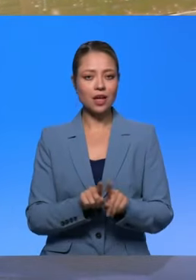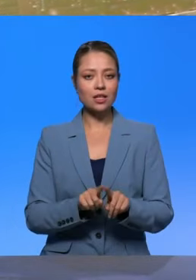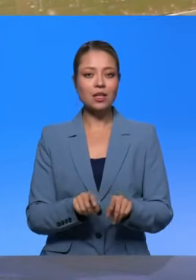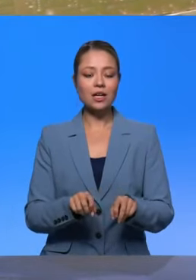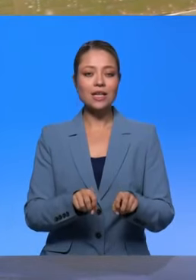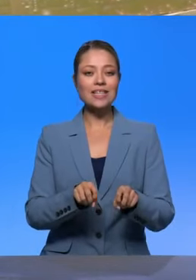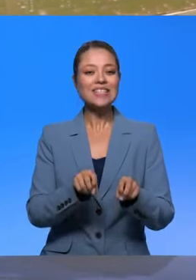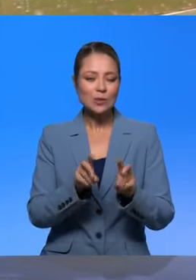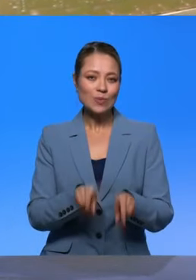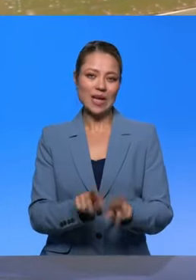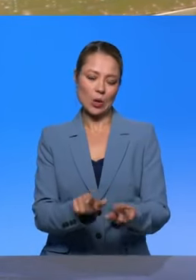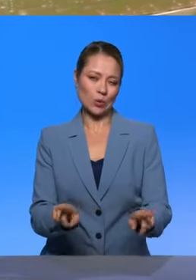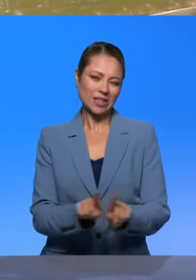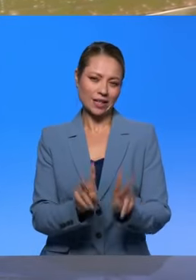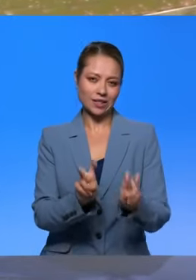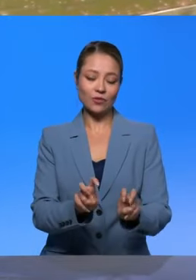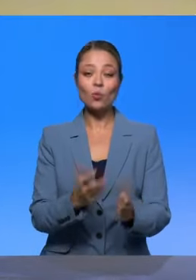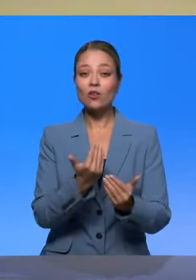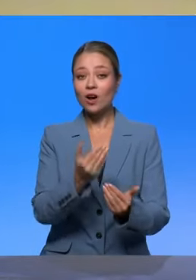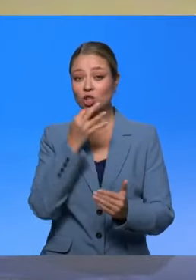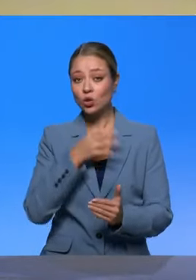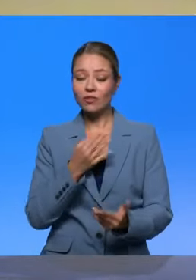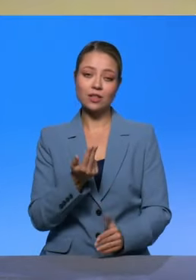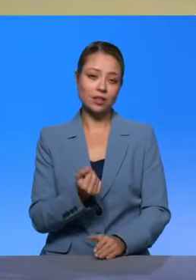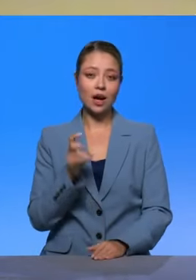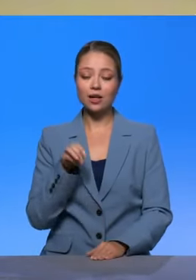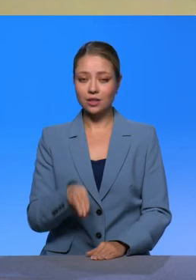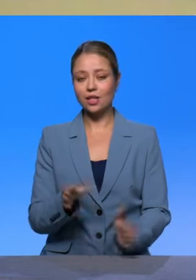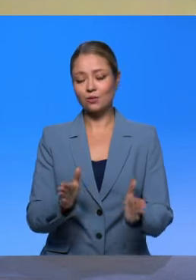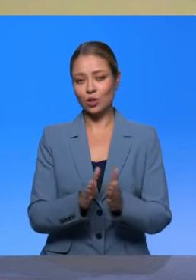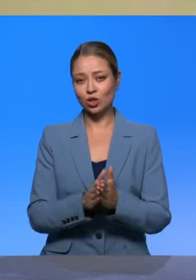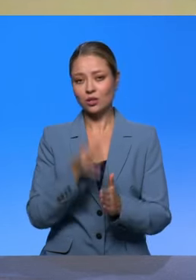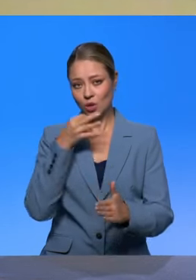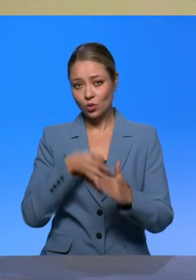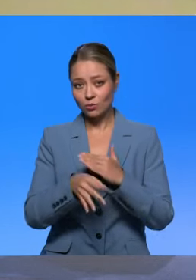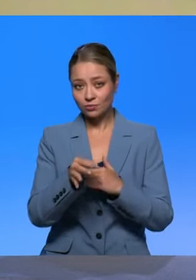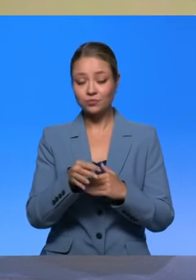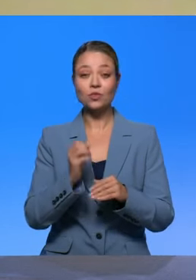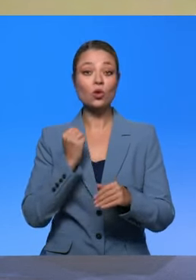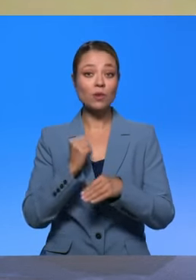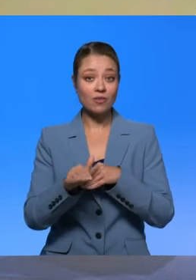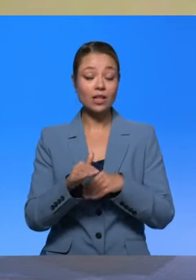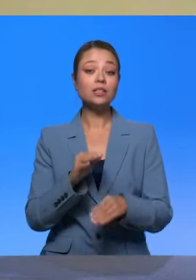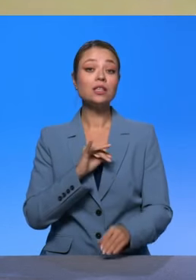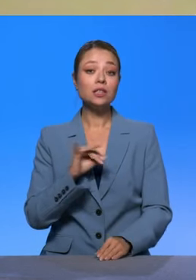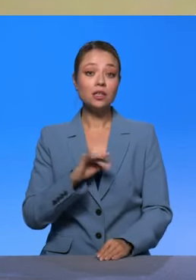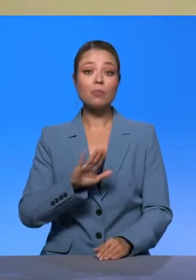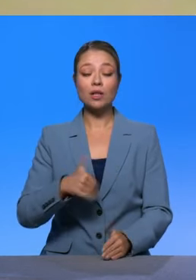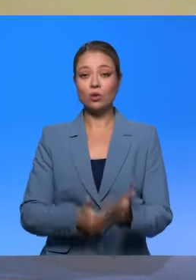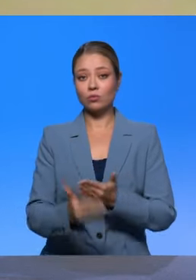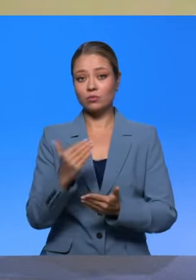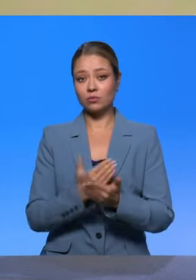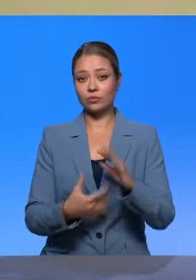специальных людей, назовем их так. Ваши ответы «да» или «нет» присылайте на короткий номер нашего смс-портала, а мы потом в конце нашей беседы подведем